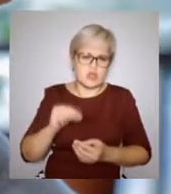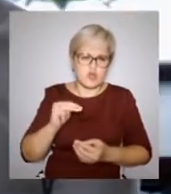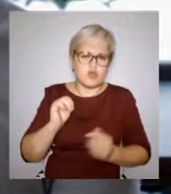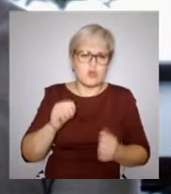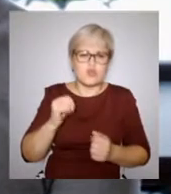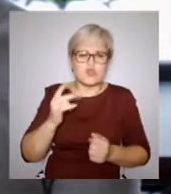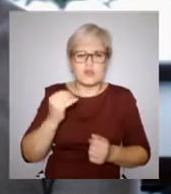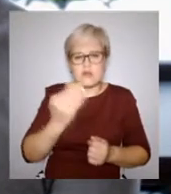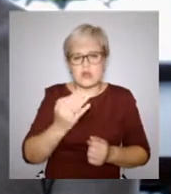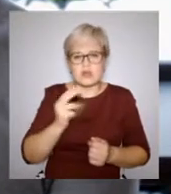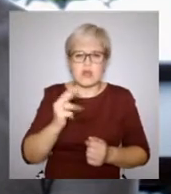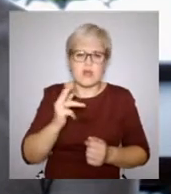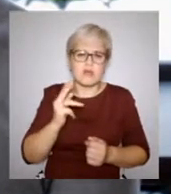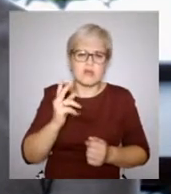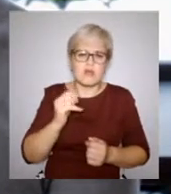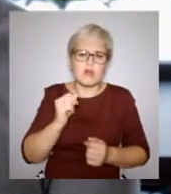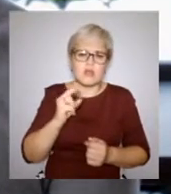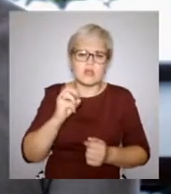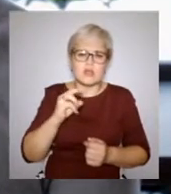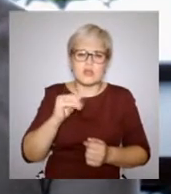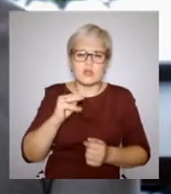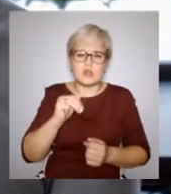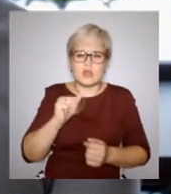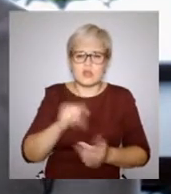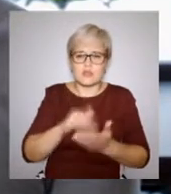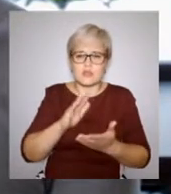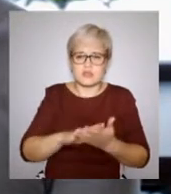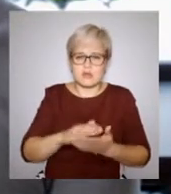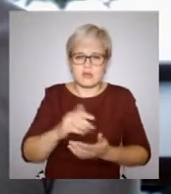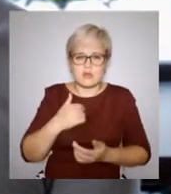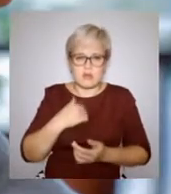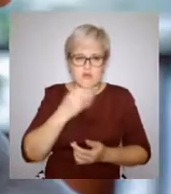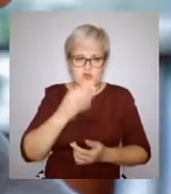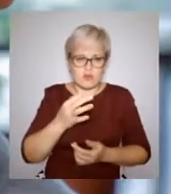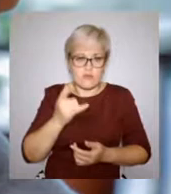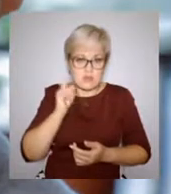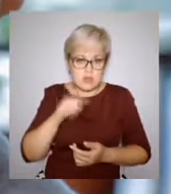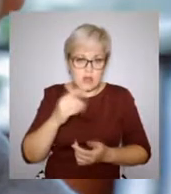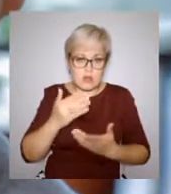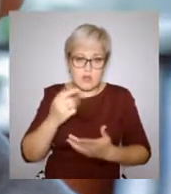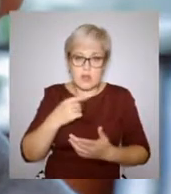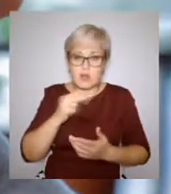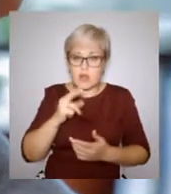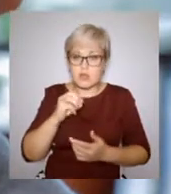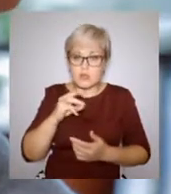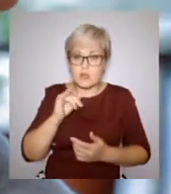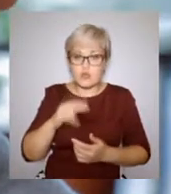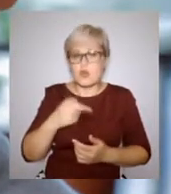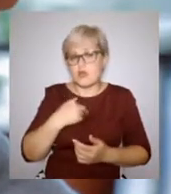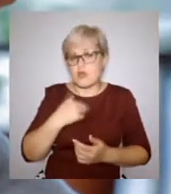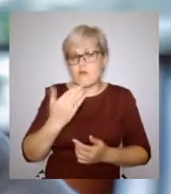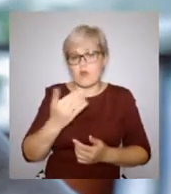десять тысяч 150 может на вас как на депутата написать наказ я говорю знаете наверное как депутат я вам не помогу